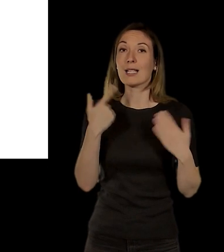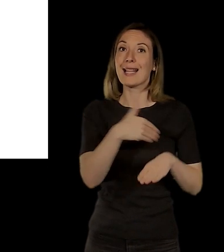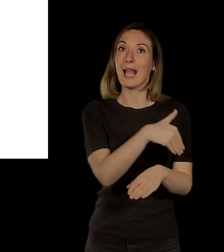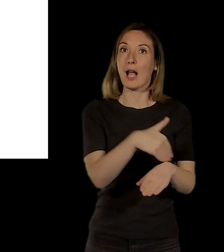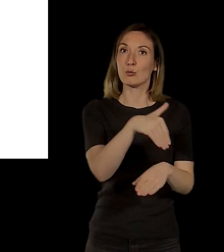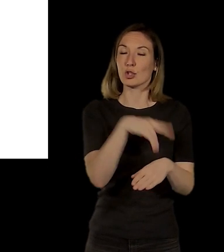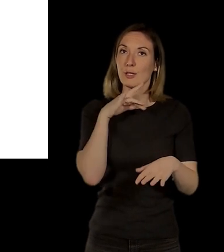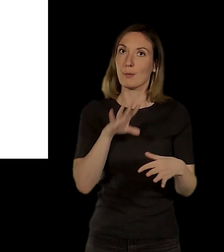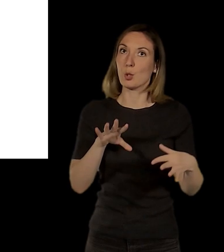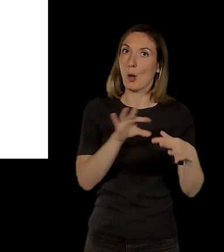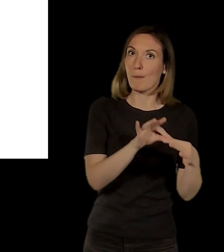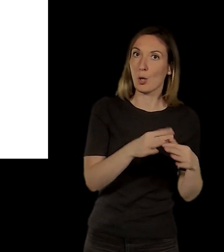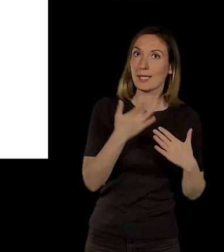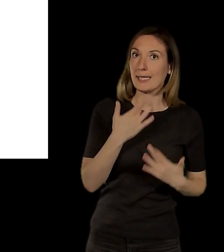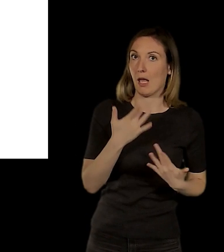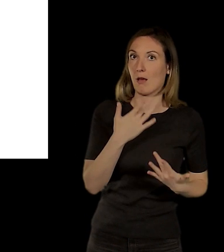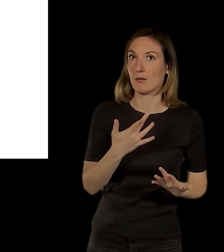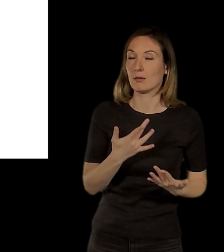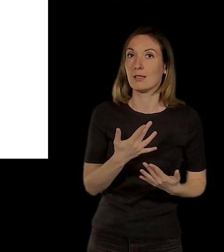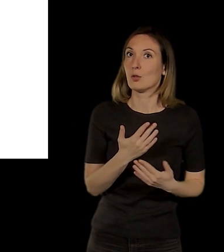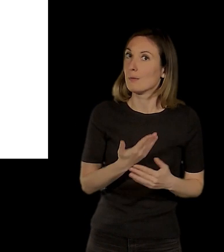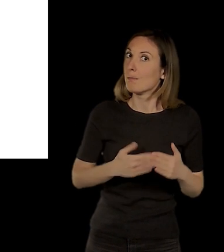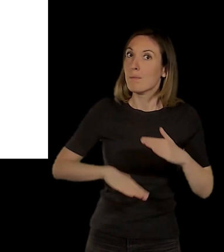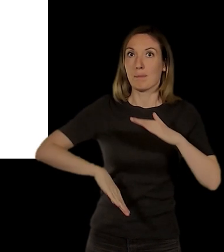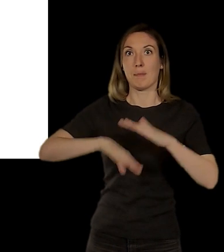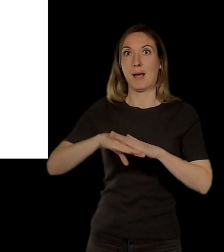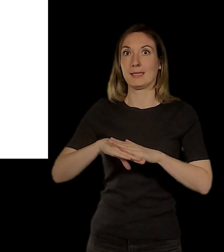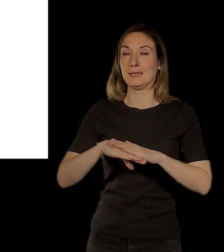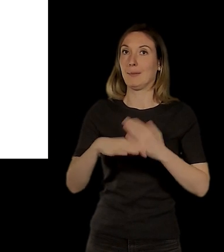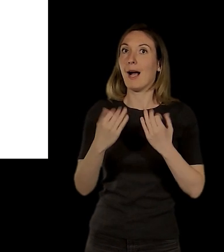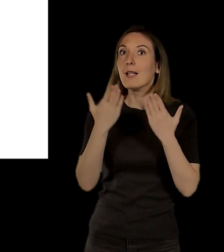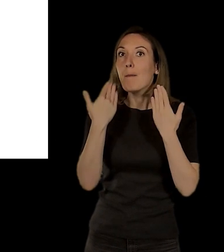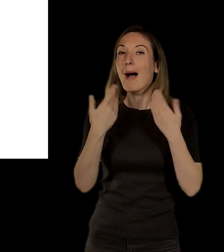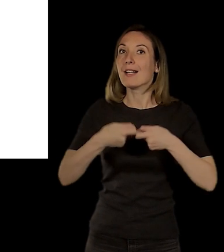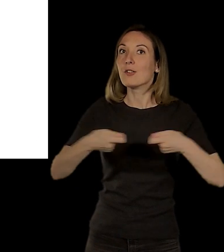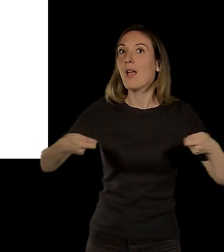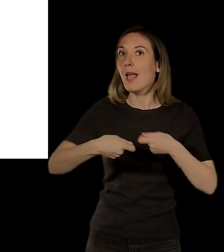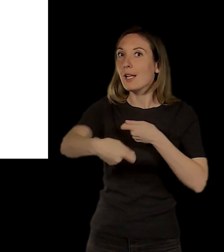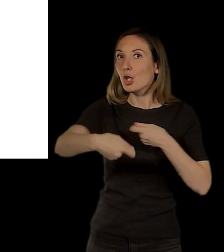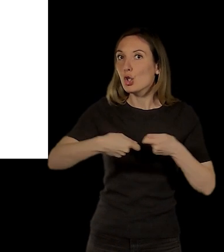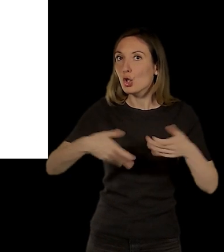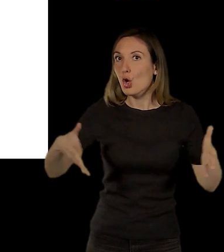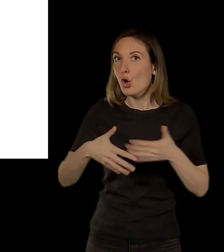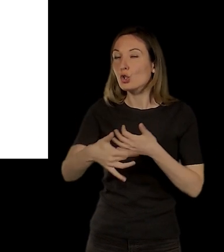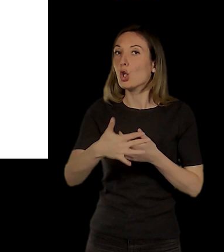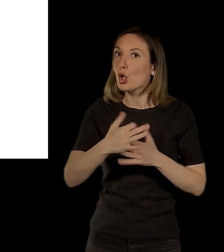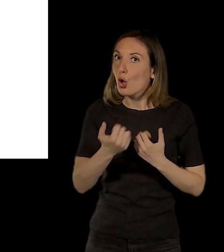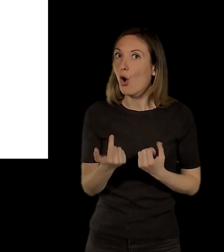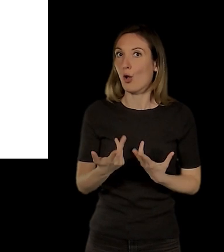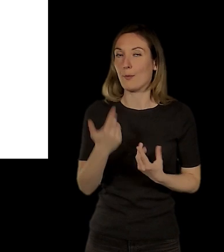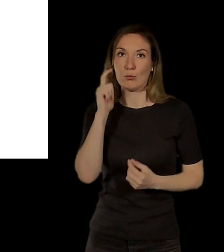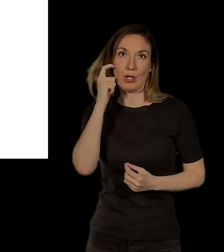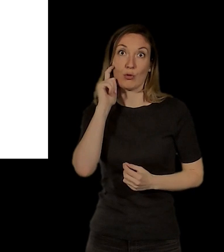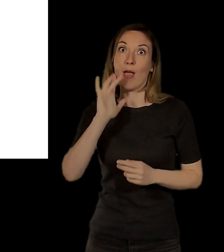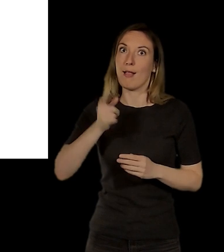podstatě maximalizovat jeho dimenzi, jaké plochy by se tomu parku dali do budoucna ještě přičíst,